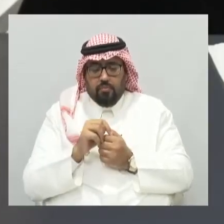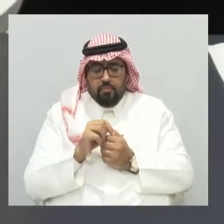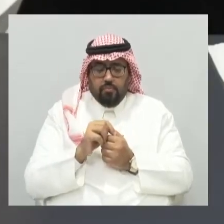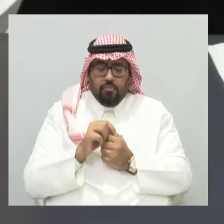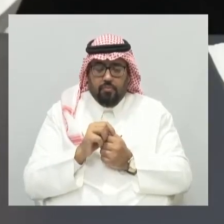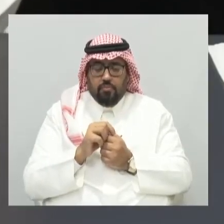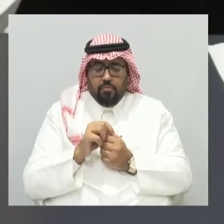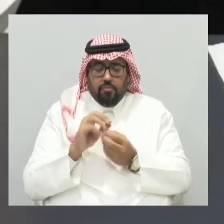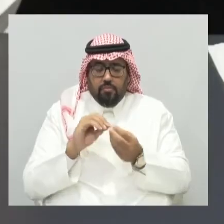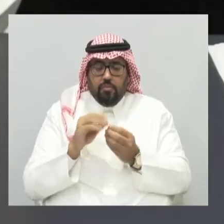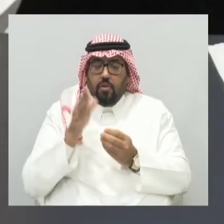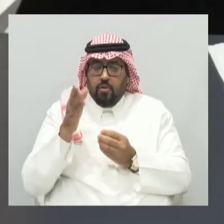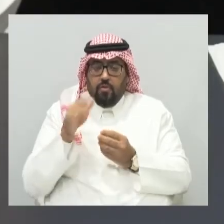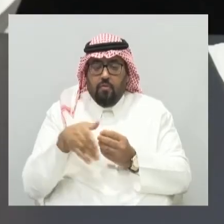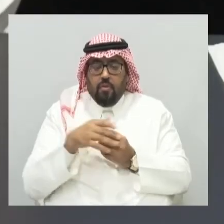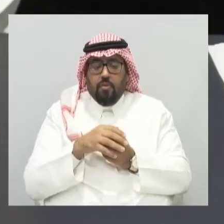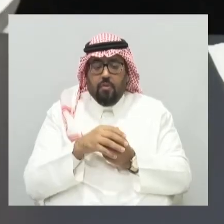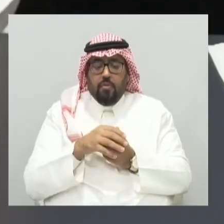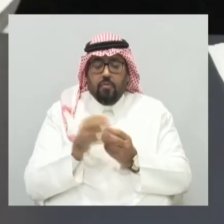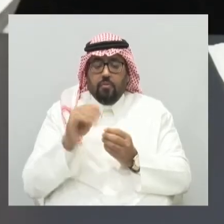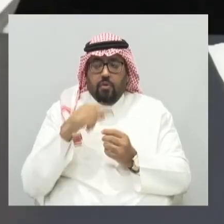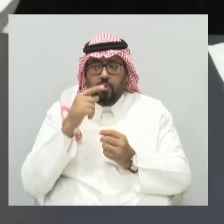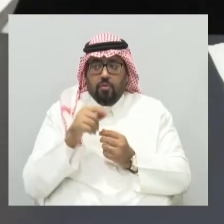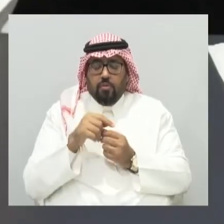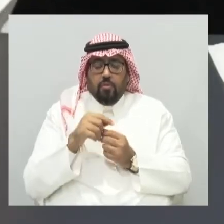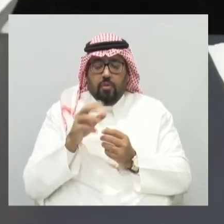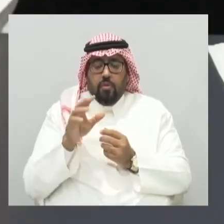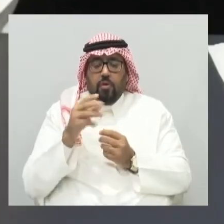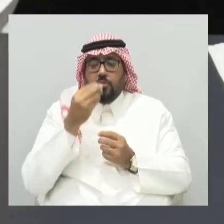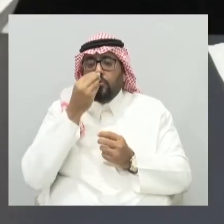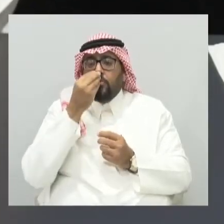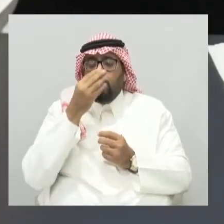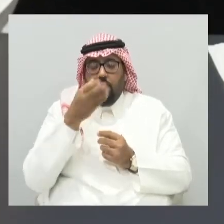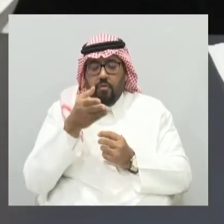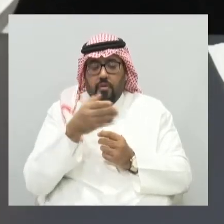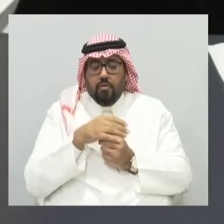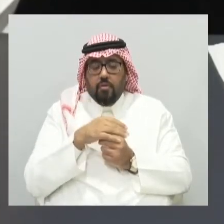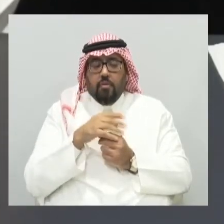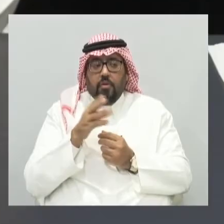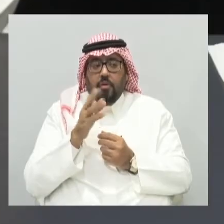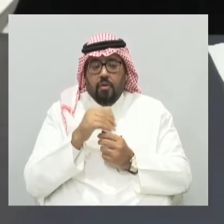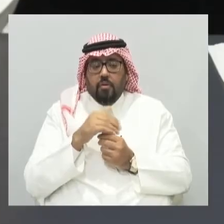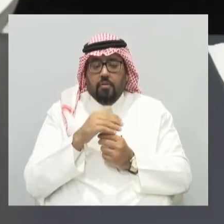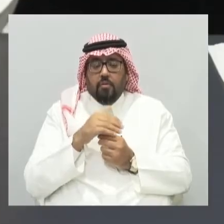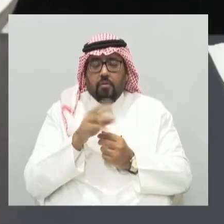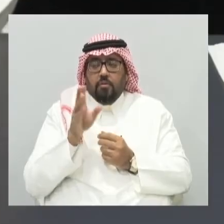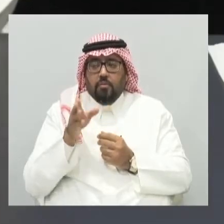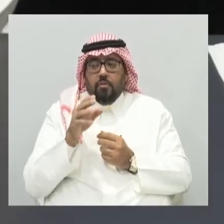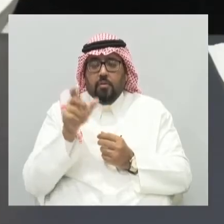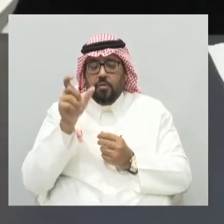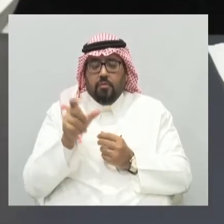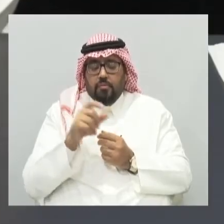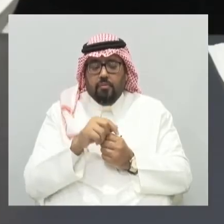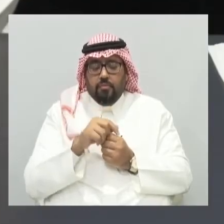طبعا لو انتم موجودين ممكن نقول هل له رائحه او لا اذن هذه ايضا من